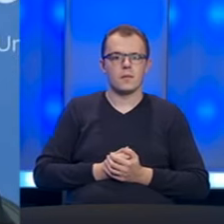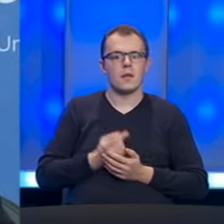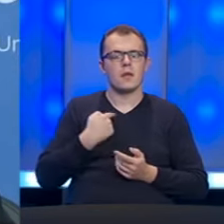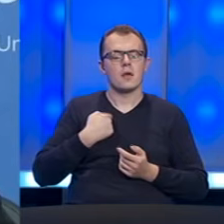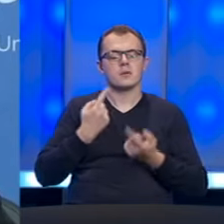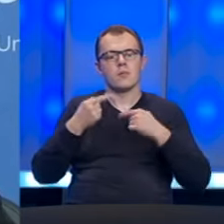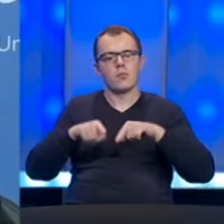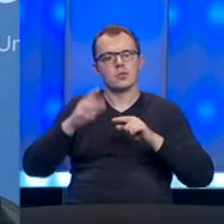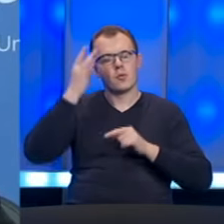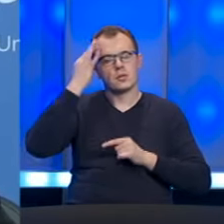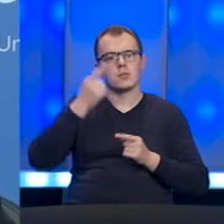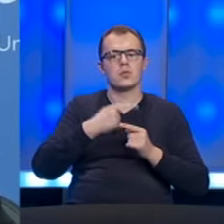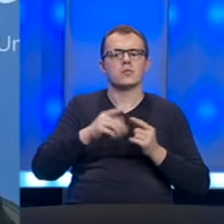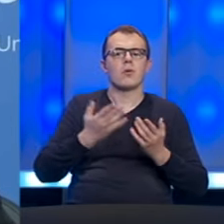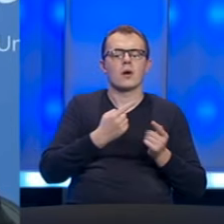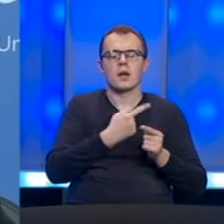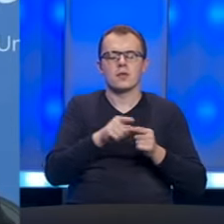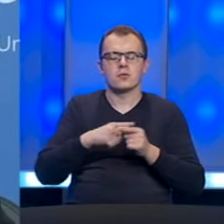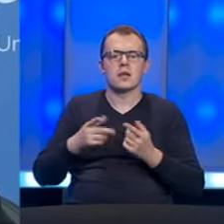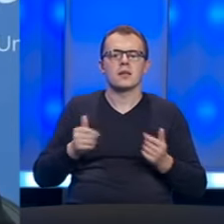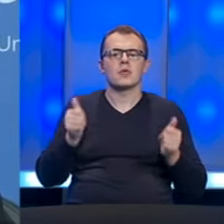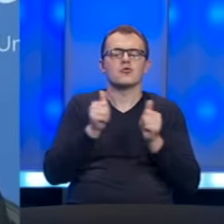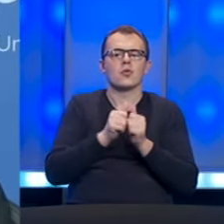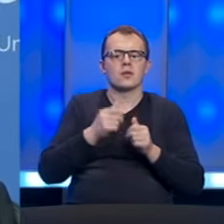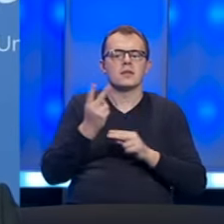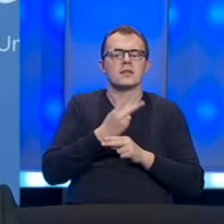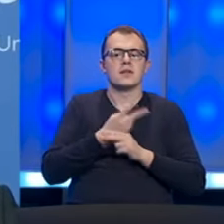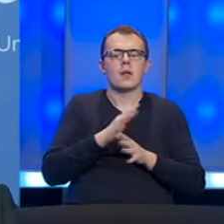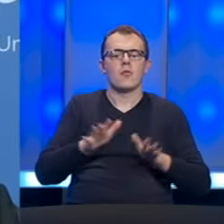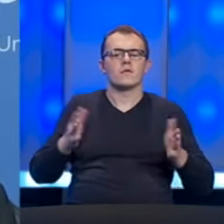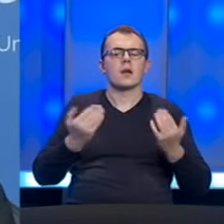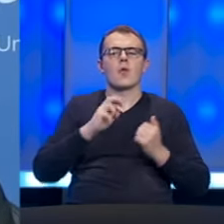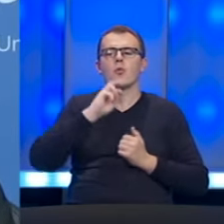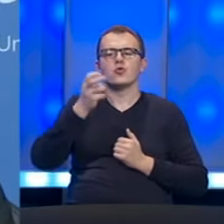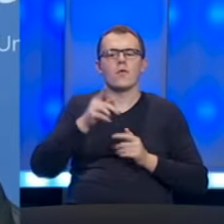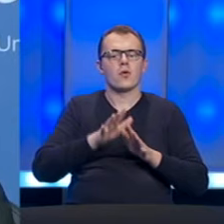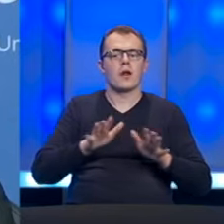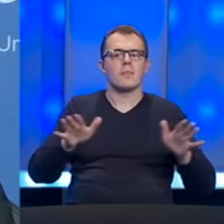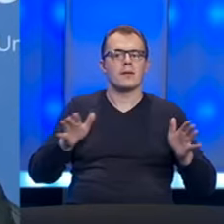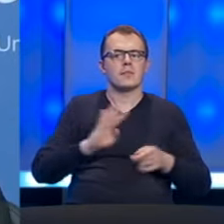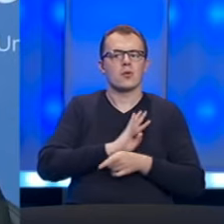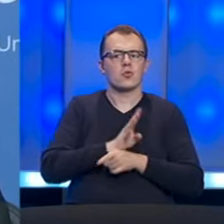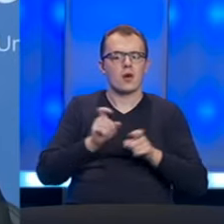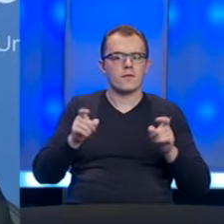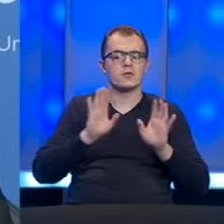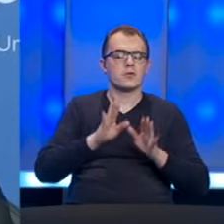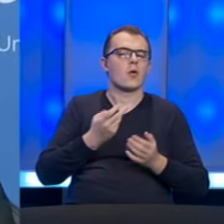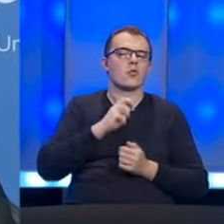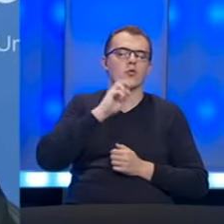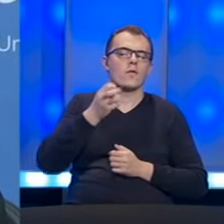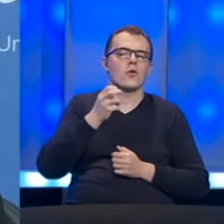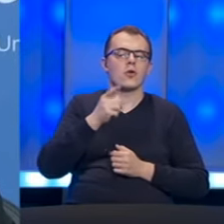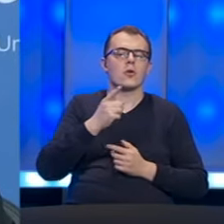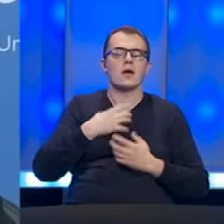Posebno sam zabrinut zbog nedostatka dovoljne solidarnosti sa zemljama u razvoju kako u odgovoru na pandemiju COVID-19, tako i u odgovoru na